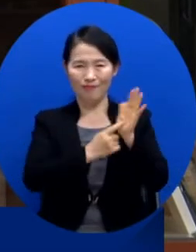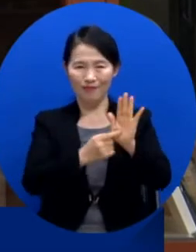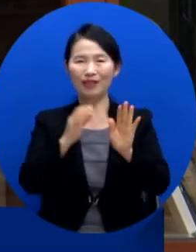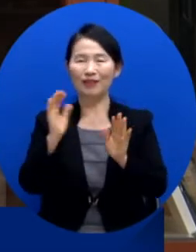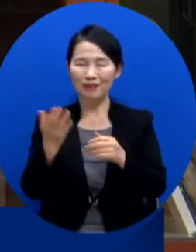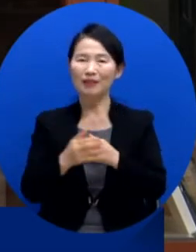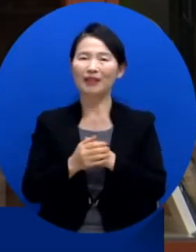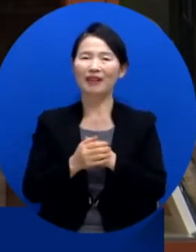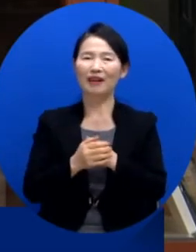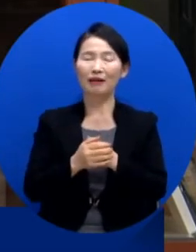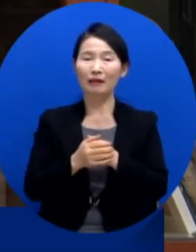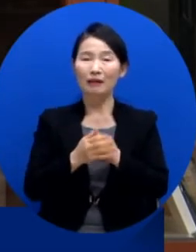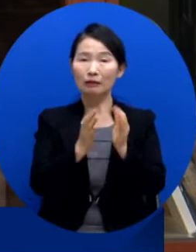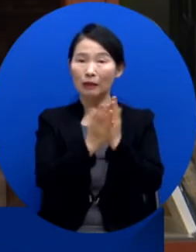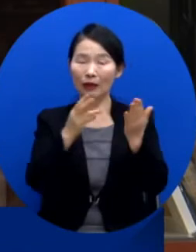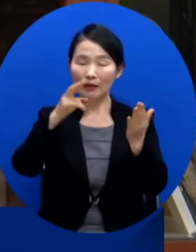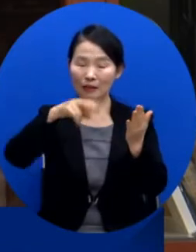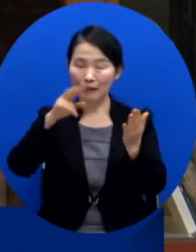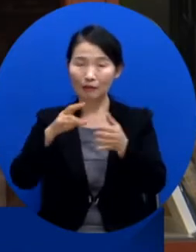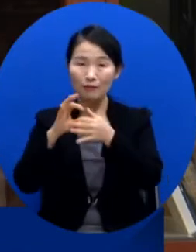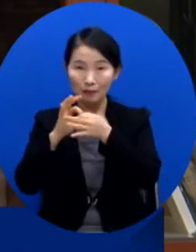이 책을 읽으시면서